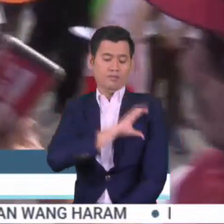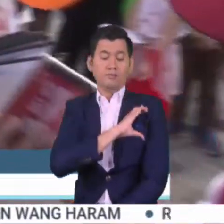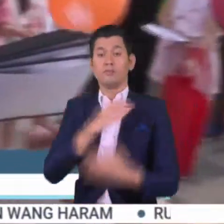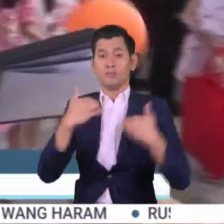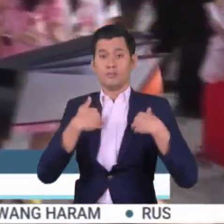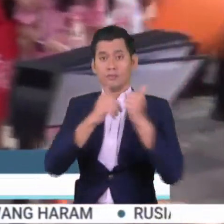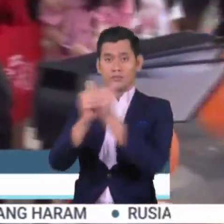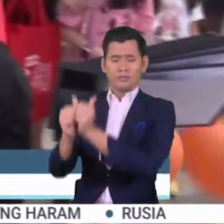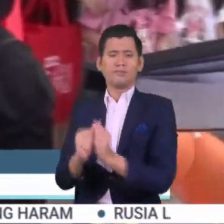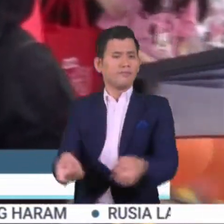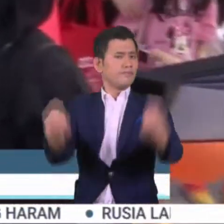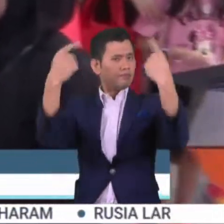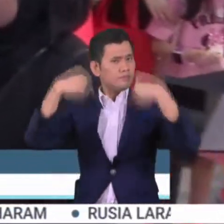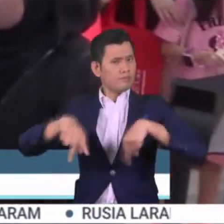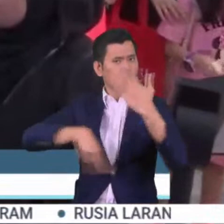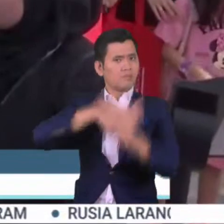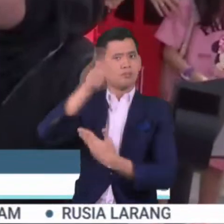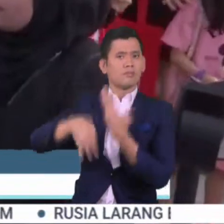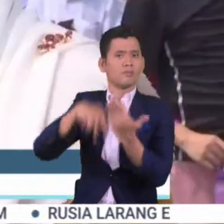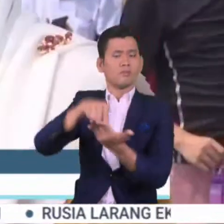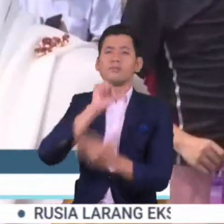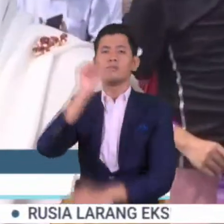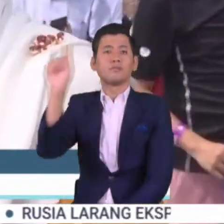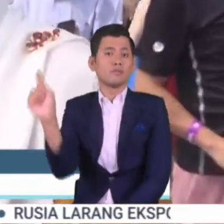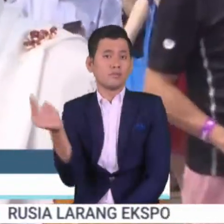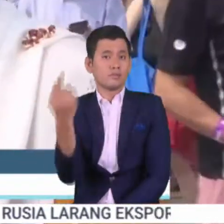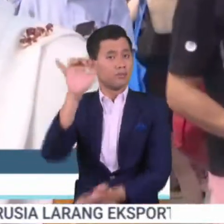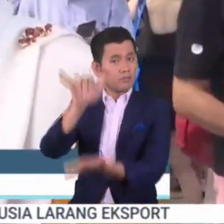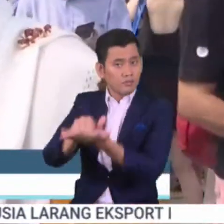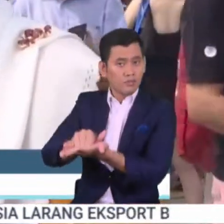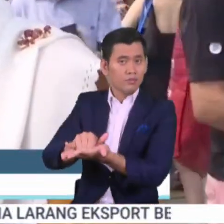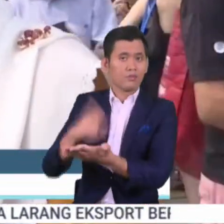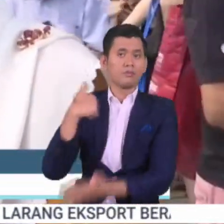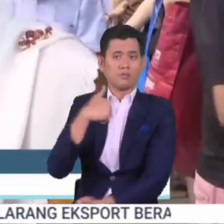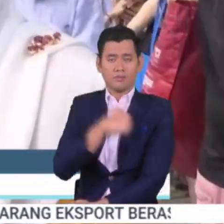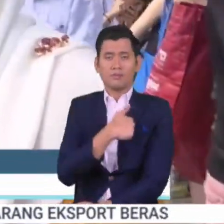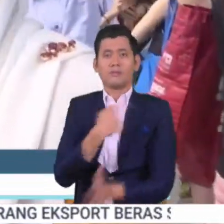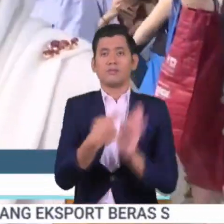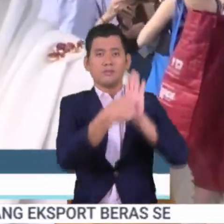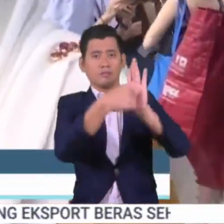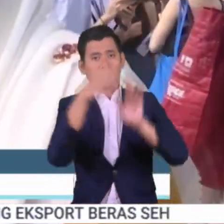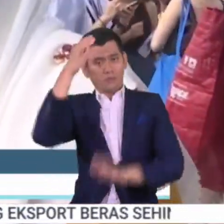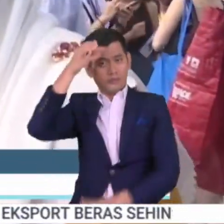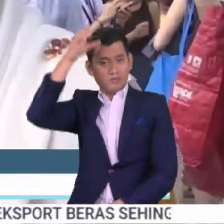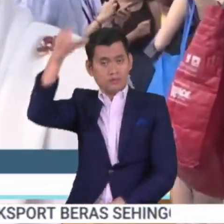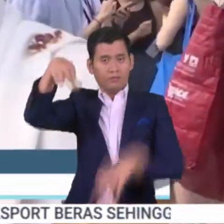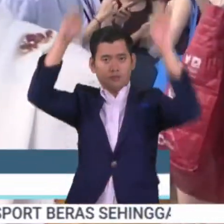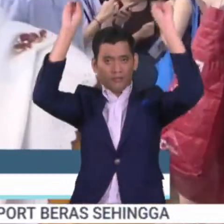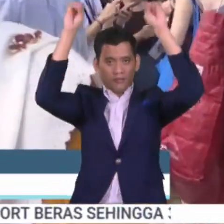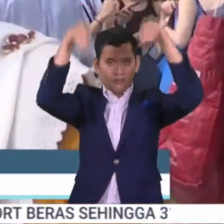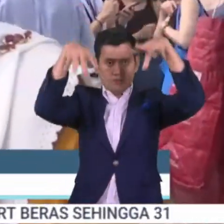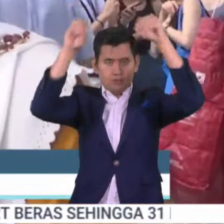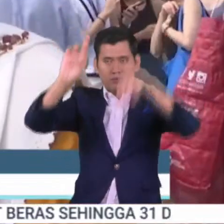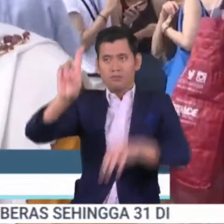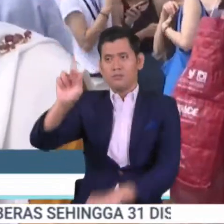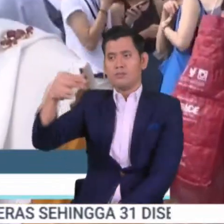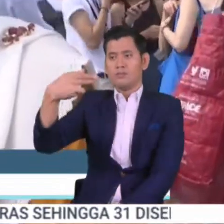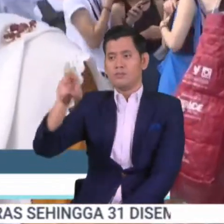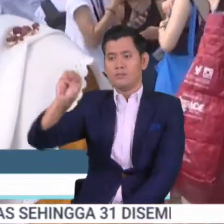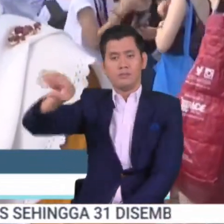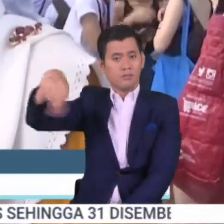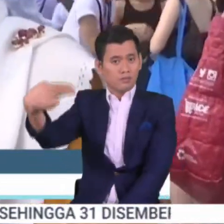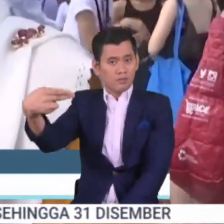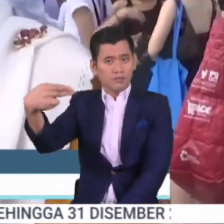ya. Dan bukan saja itu, ya, untuk mendidik pengguna, kami juga membawa konsep rahmah ke dalam program